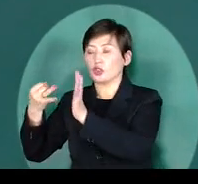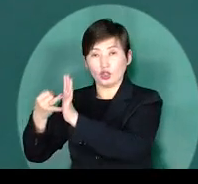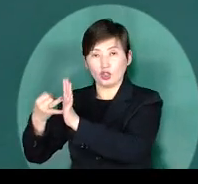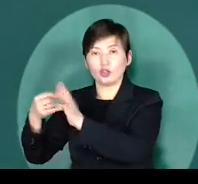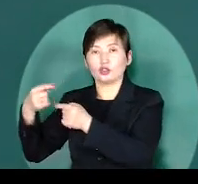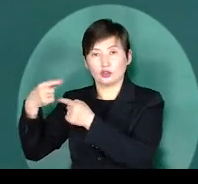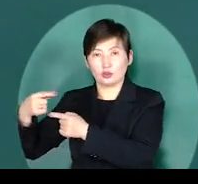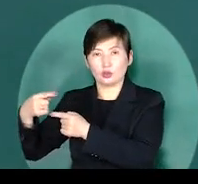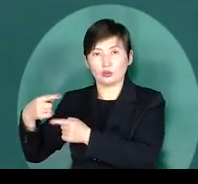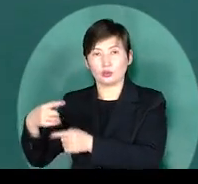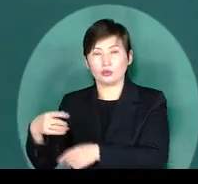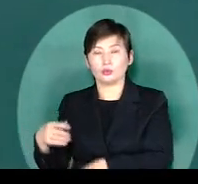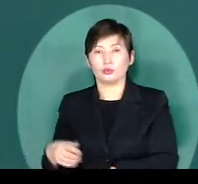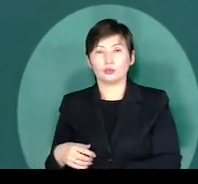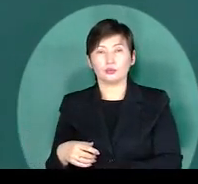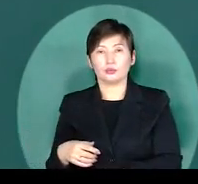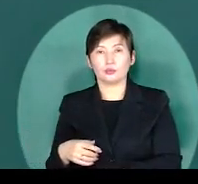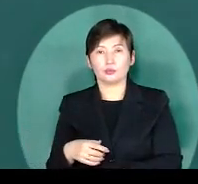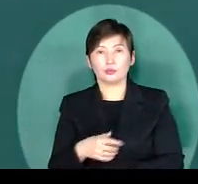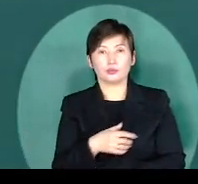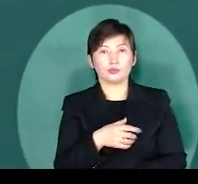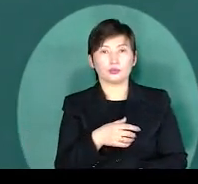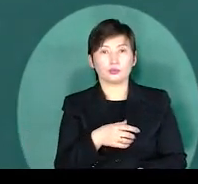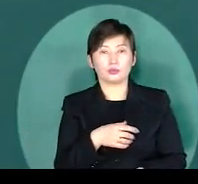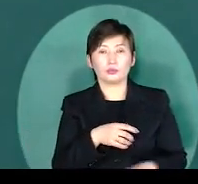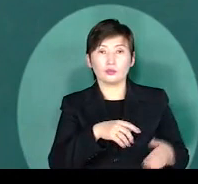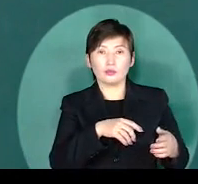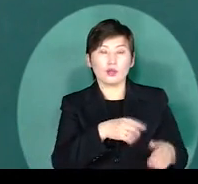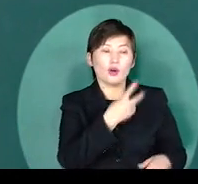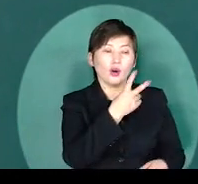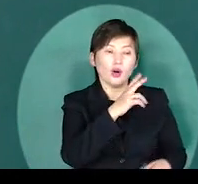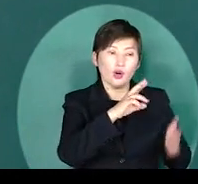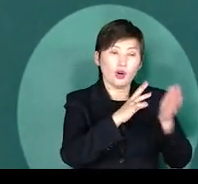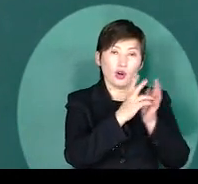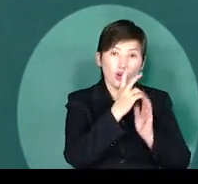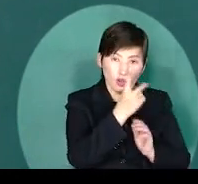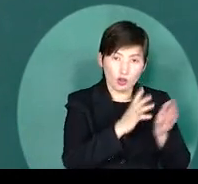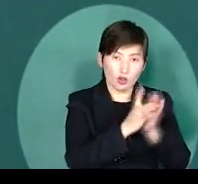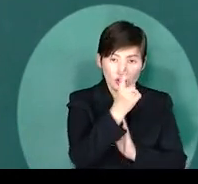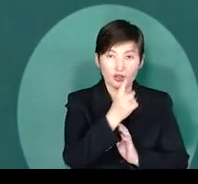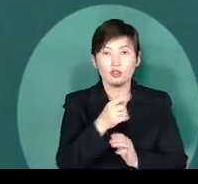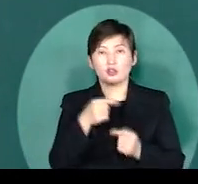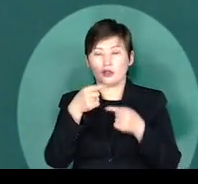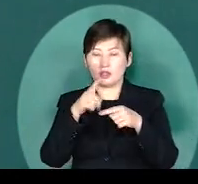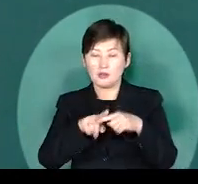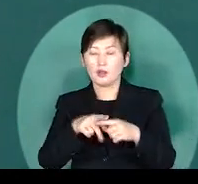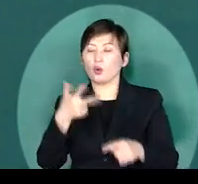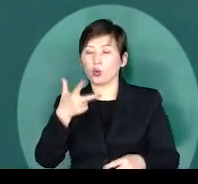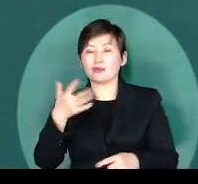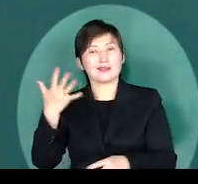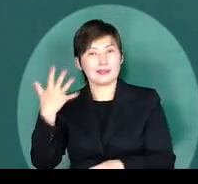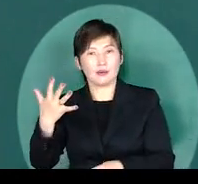нь 7. За ингээд 3-ыг 7-оор үржүүлээ тэгээд 21, 5-ыг 7-оор үржүүлээ 35, 21